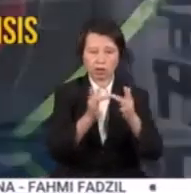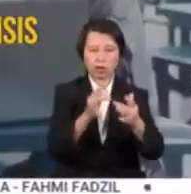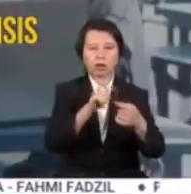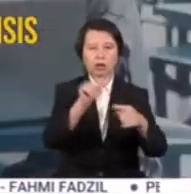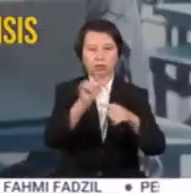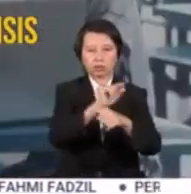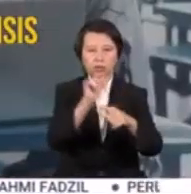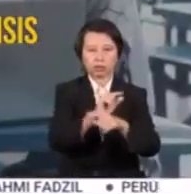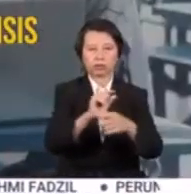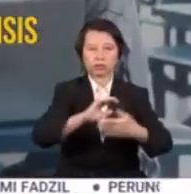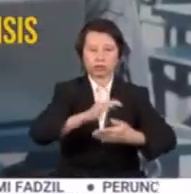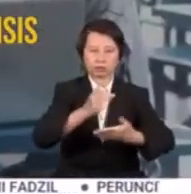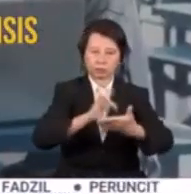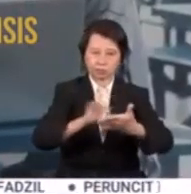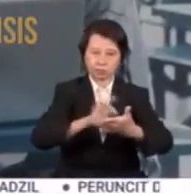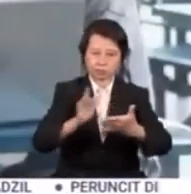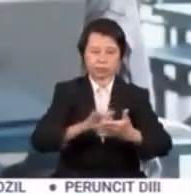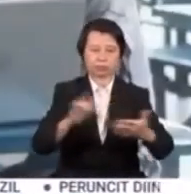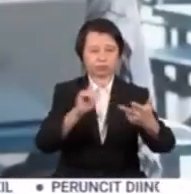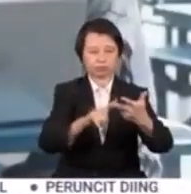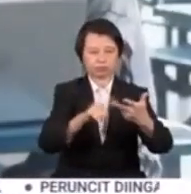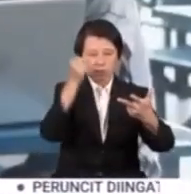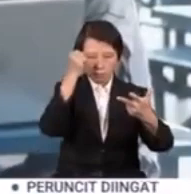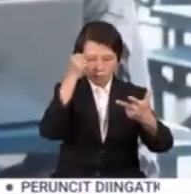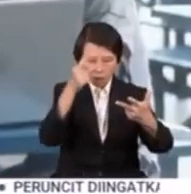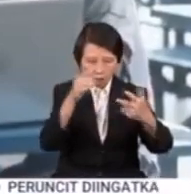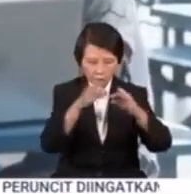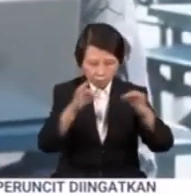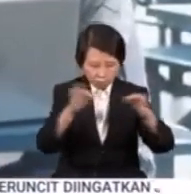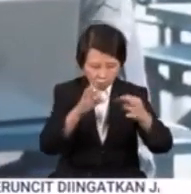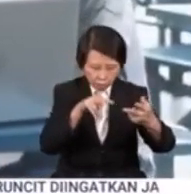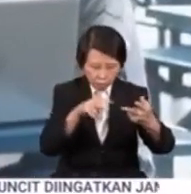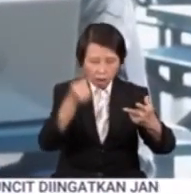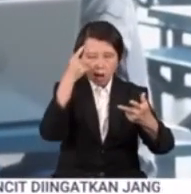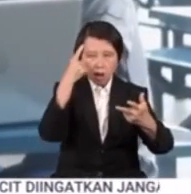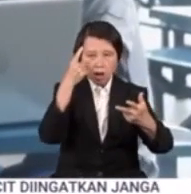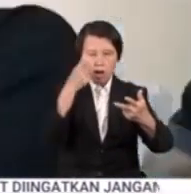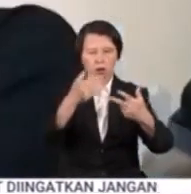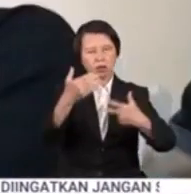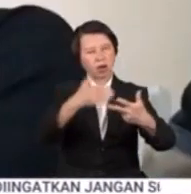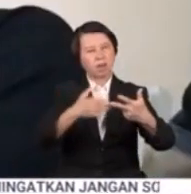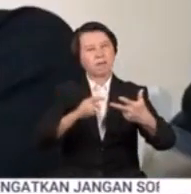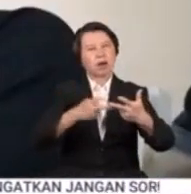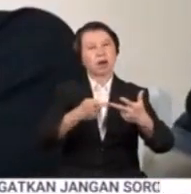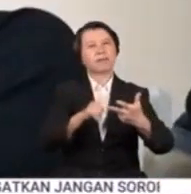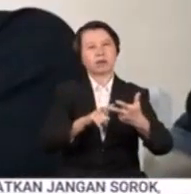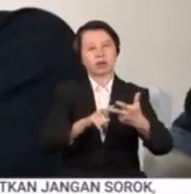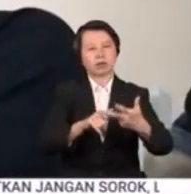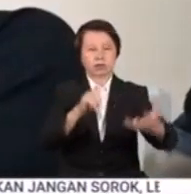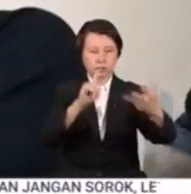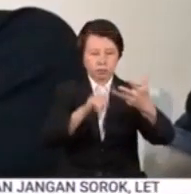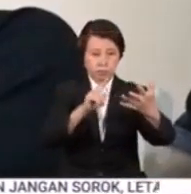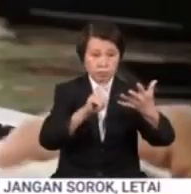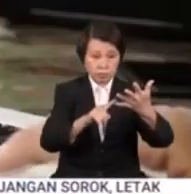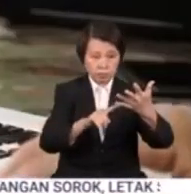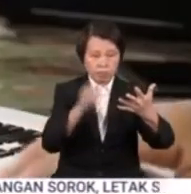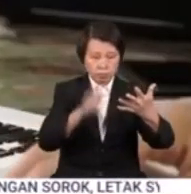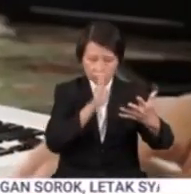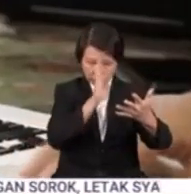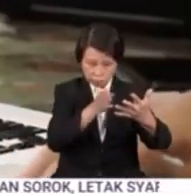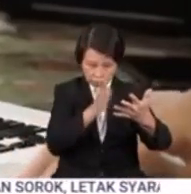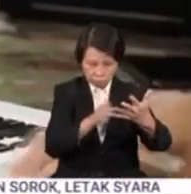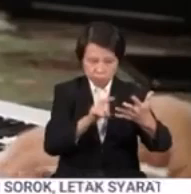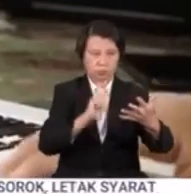menggunakan peranti. Seterusnya, kemahiran memahami mesej, tersirat dan tersurat. Dua komponen lagi harus diberi